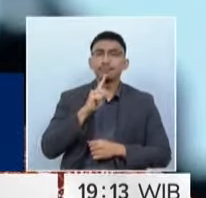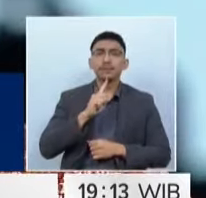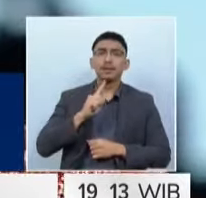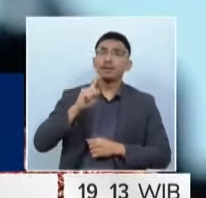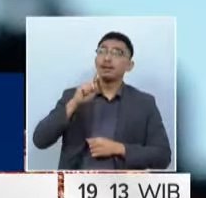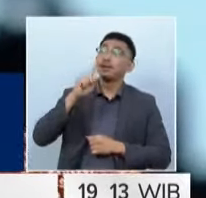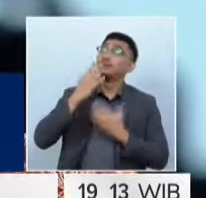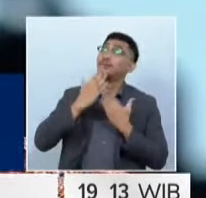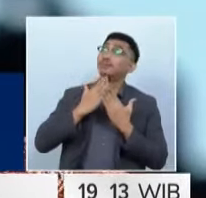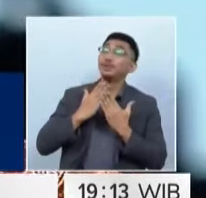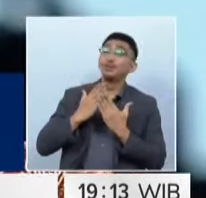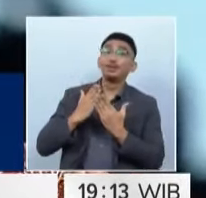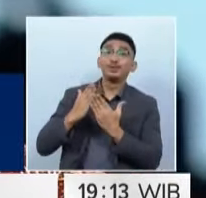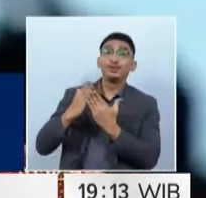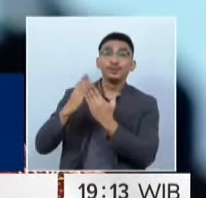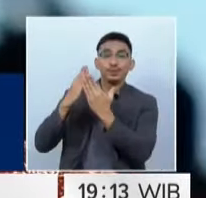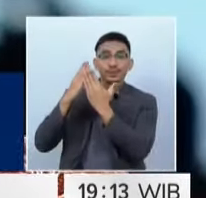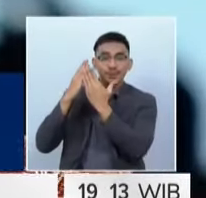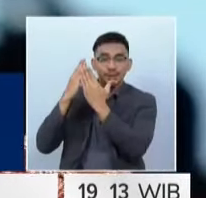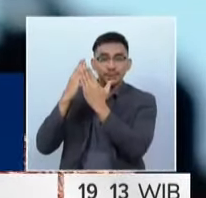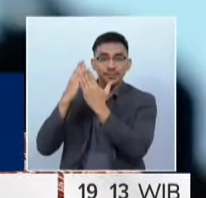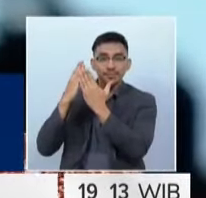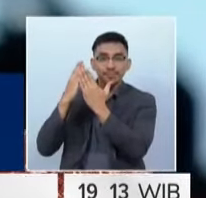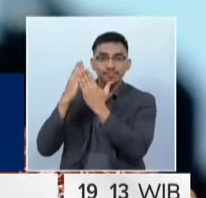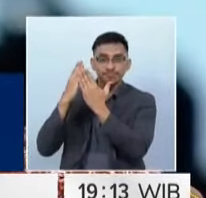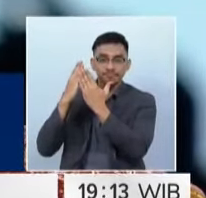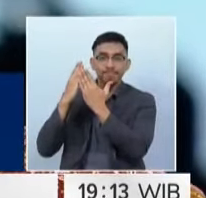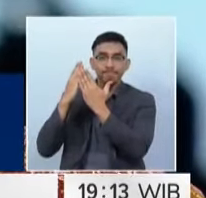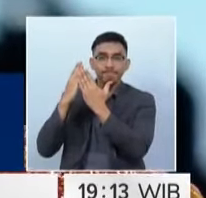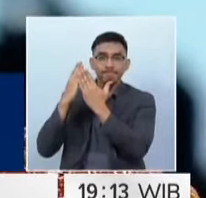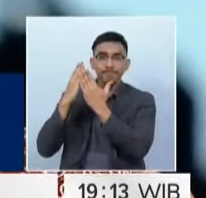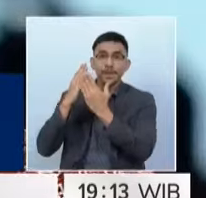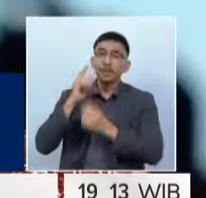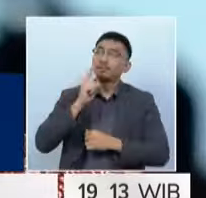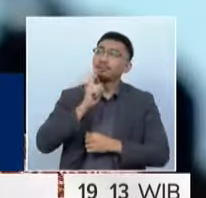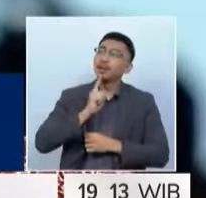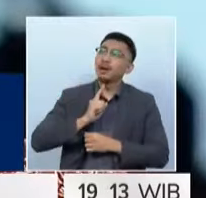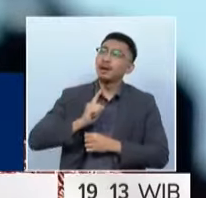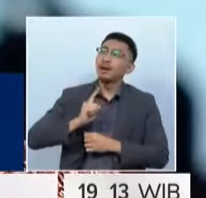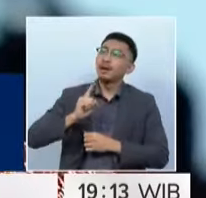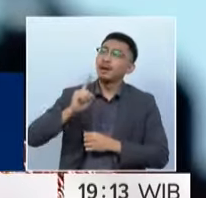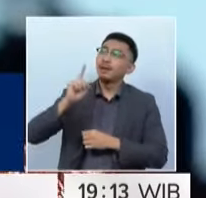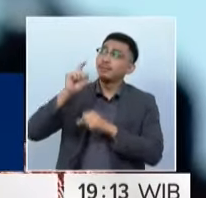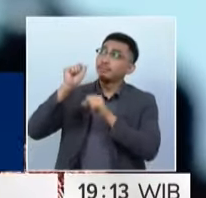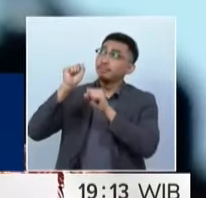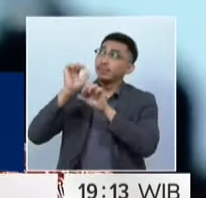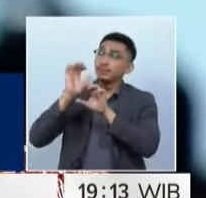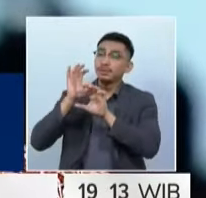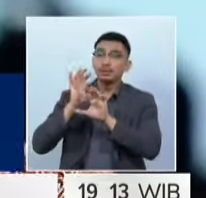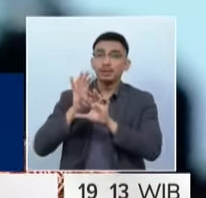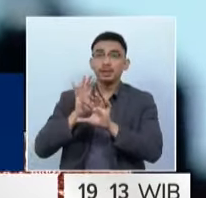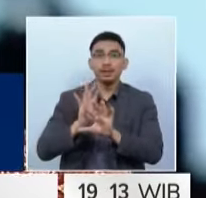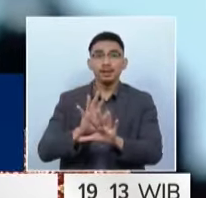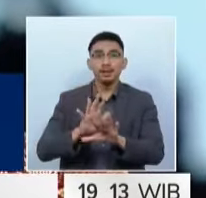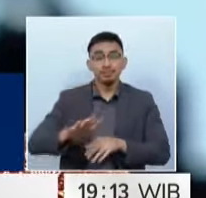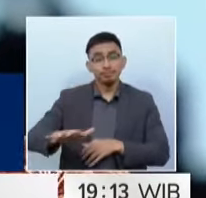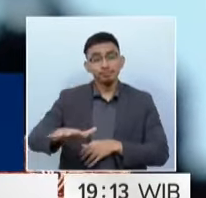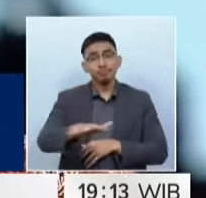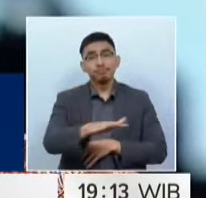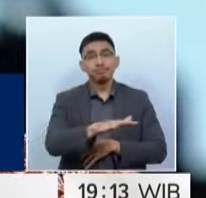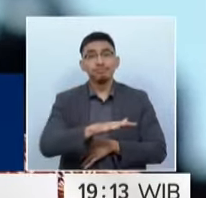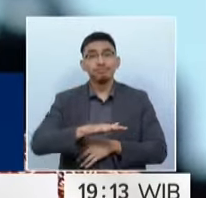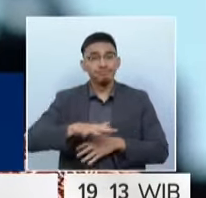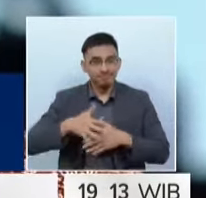taala Tuhan yang maha kuasa yang senantiasa melimpahkan rahmat dan nikmat kepada kita sekalian